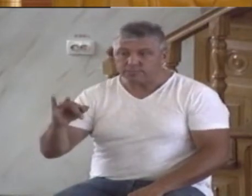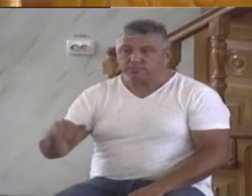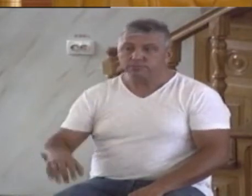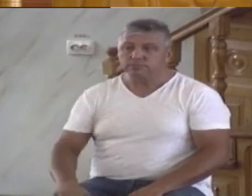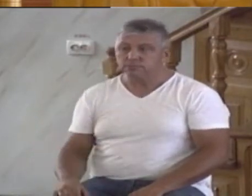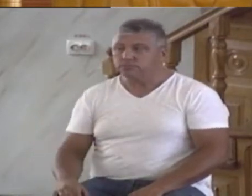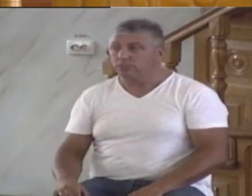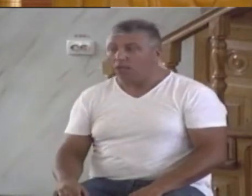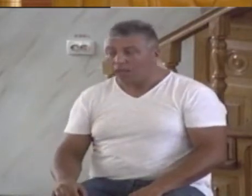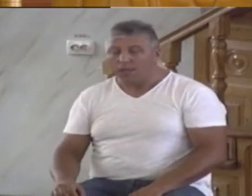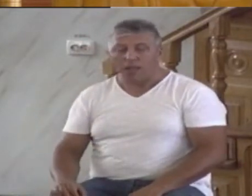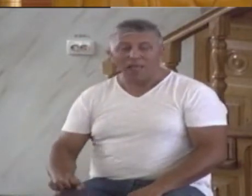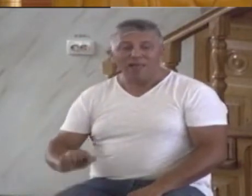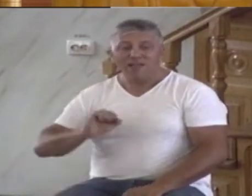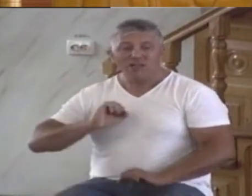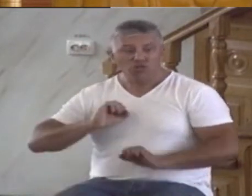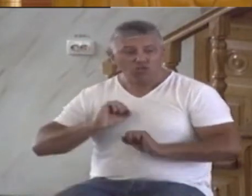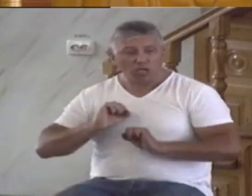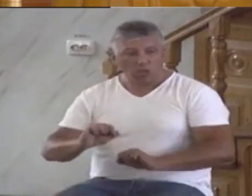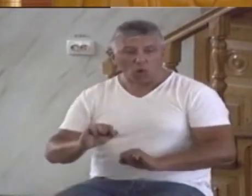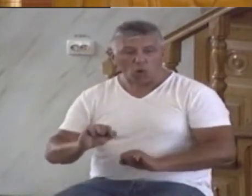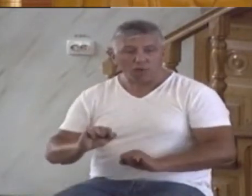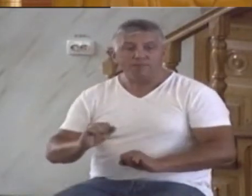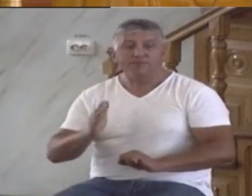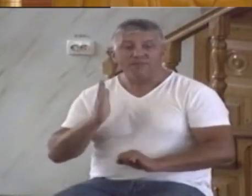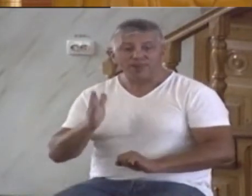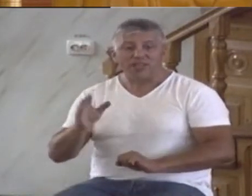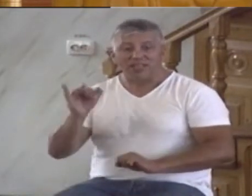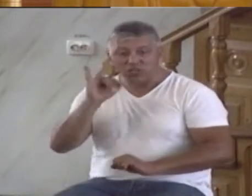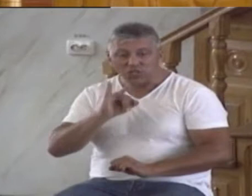Герои в истории человечества были всегда.